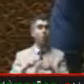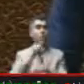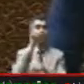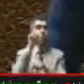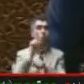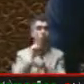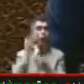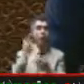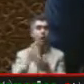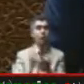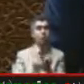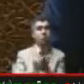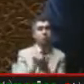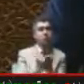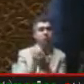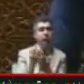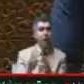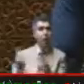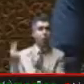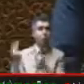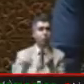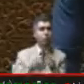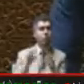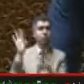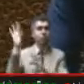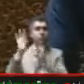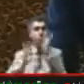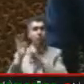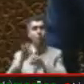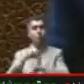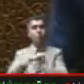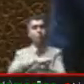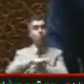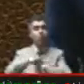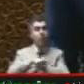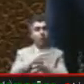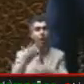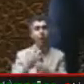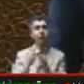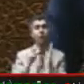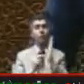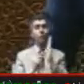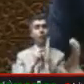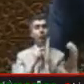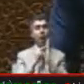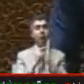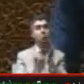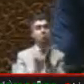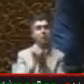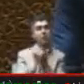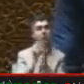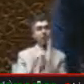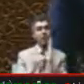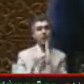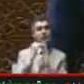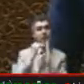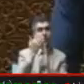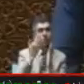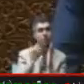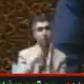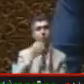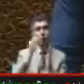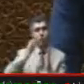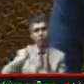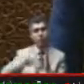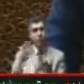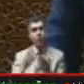هناك تعميم المباراة عن طريق الولوج، هناك تعميم المباراة عن طريق الترقية، هناك تحسين تحريك نوعا ما